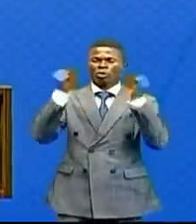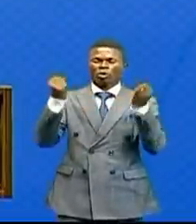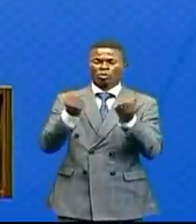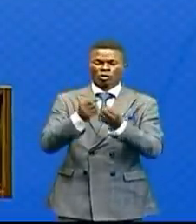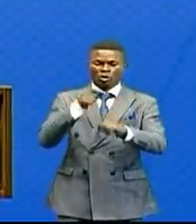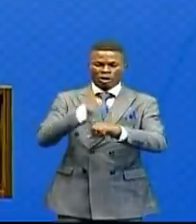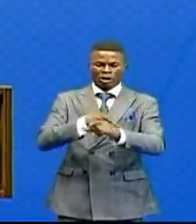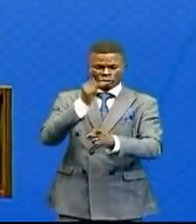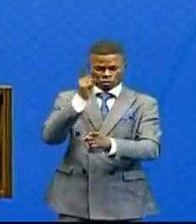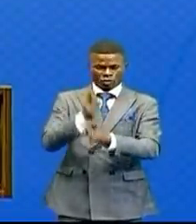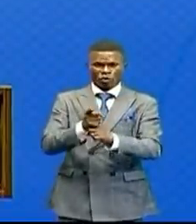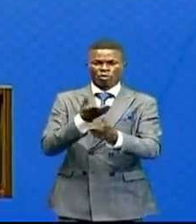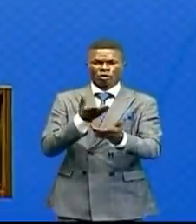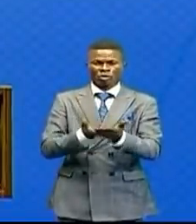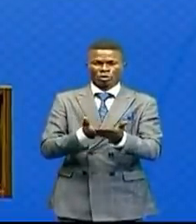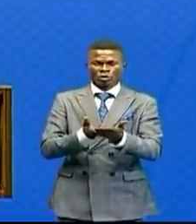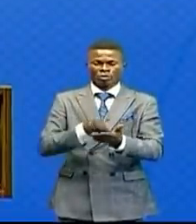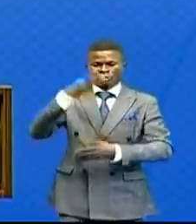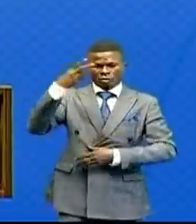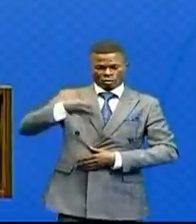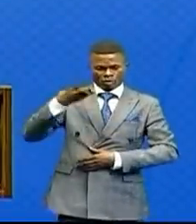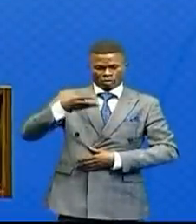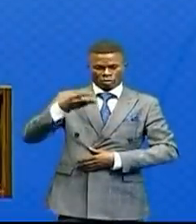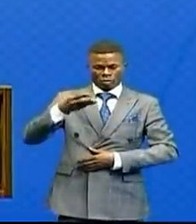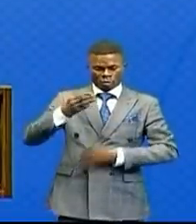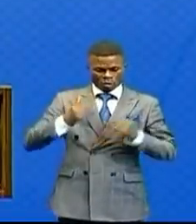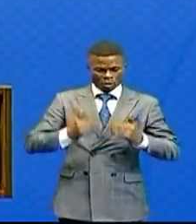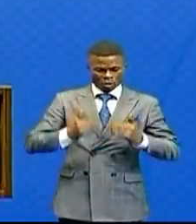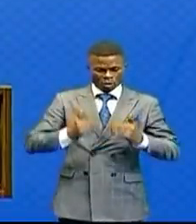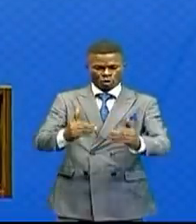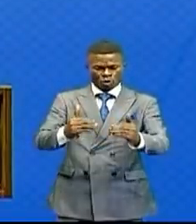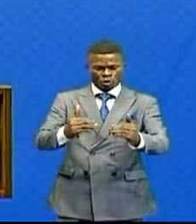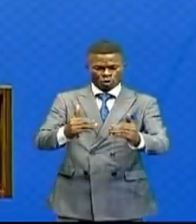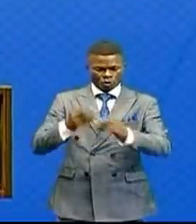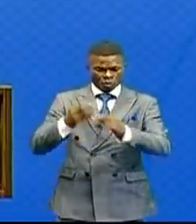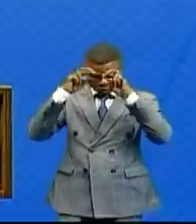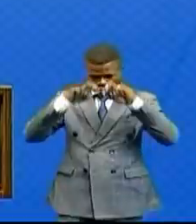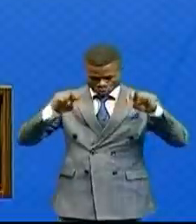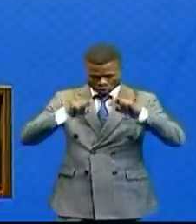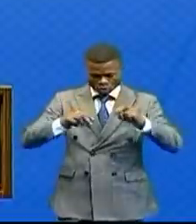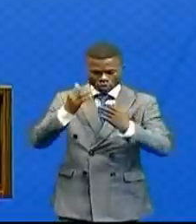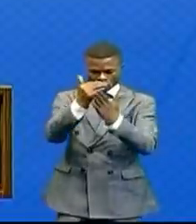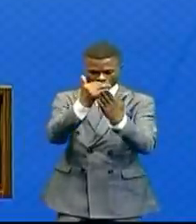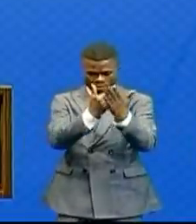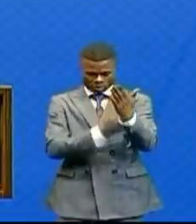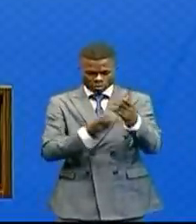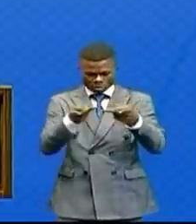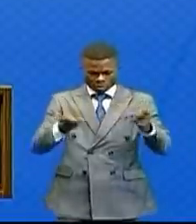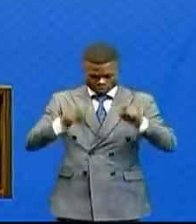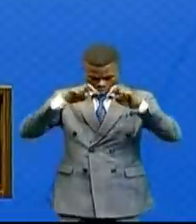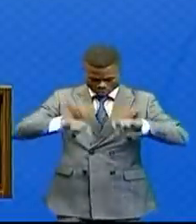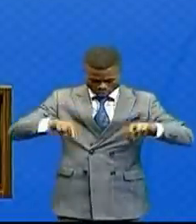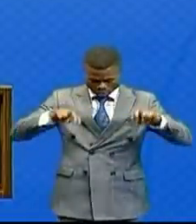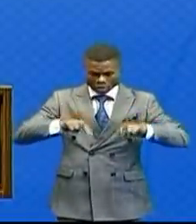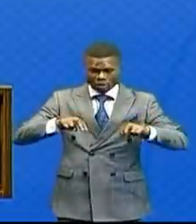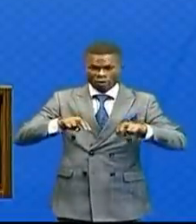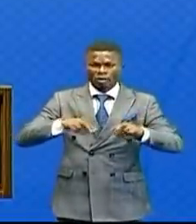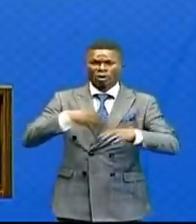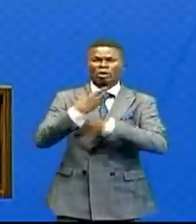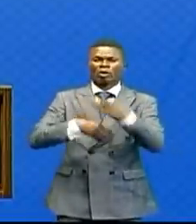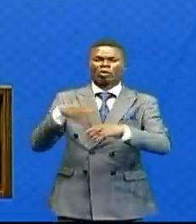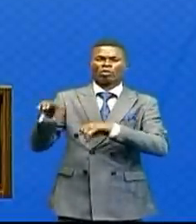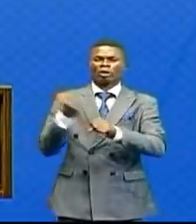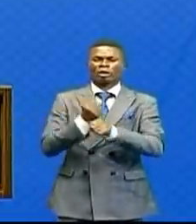délais réglementaires. 3. De poursuivre l'identification des périmètres de recherche où s'effectuent